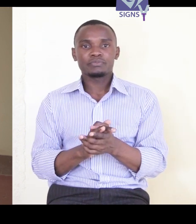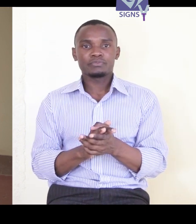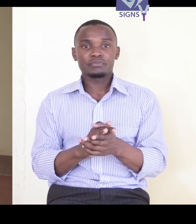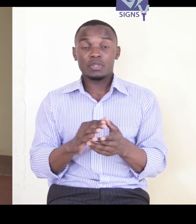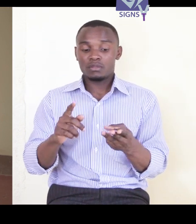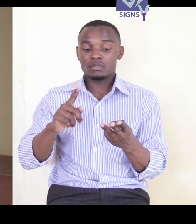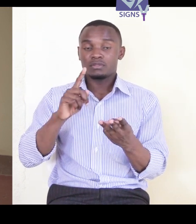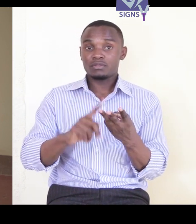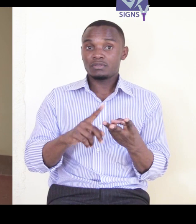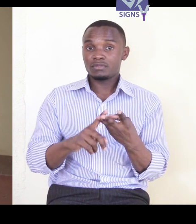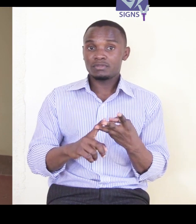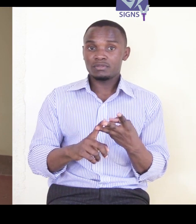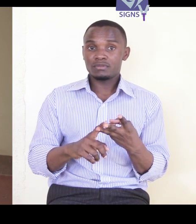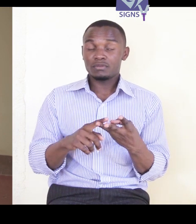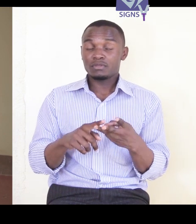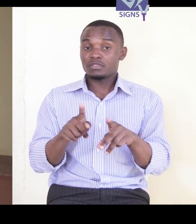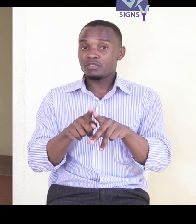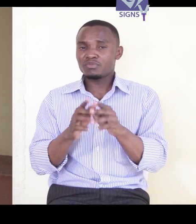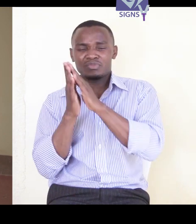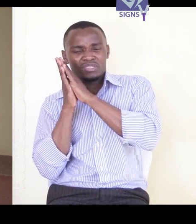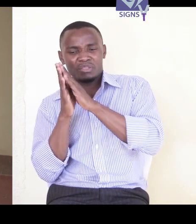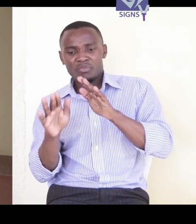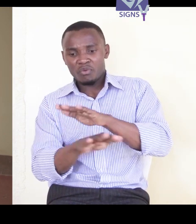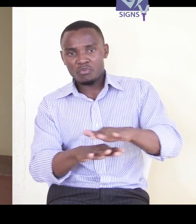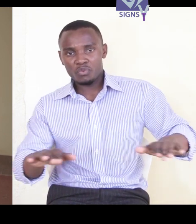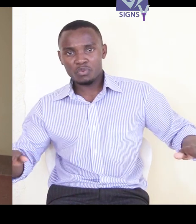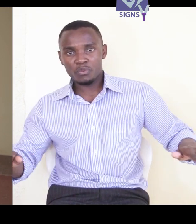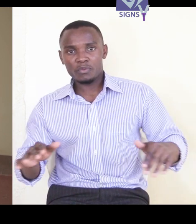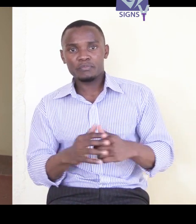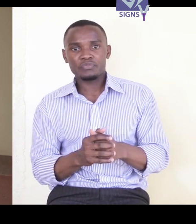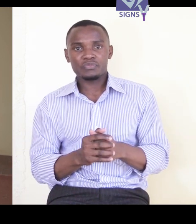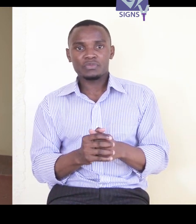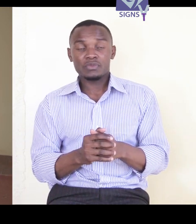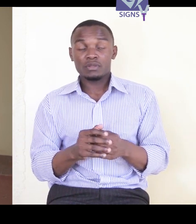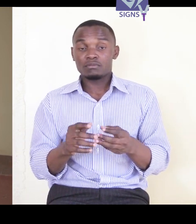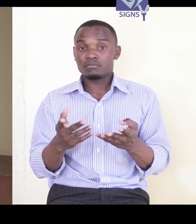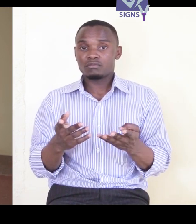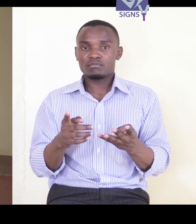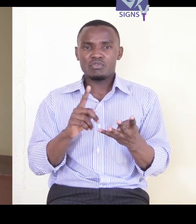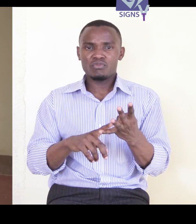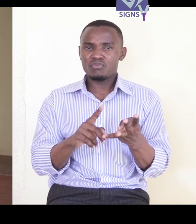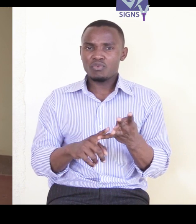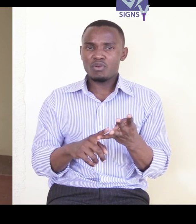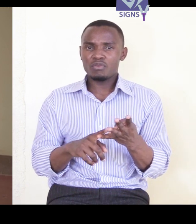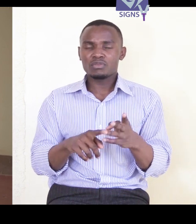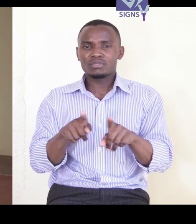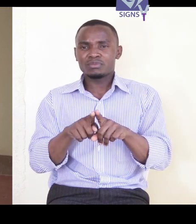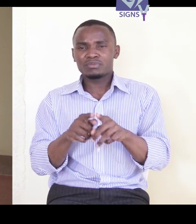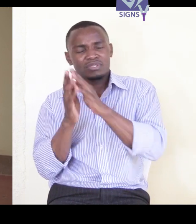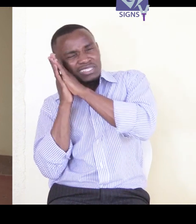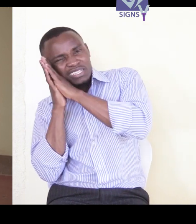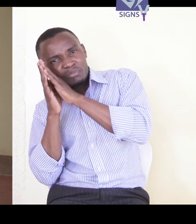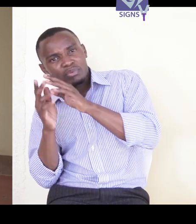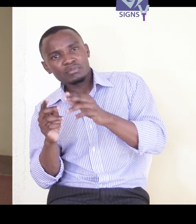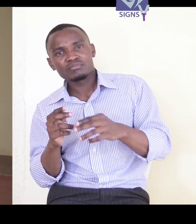umelala kifudifudi, na unaweza fanyiwa massage kama umelala chali. Hizo ni positions 4